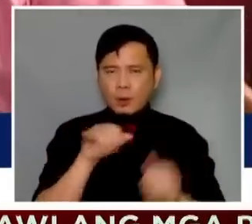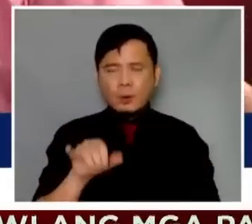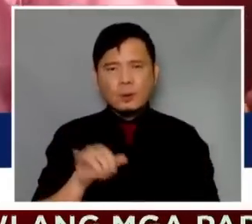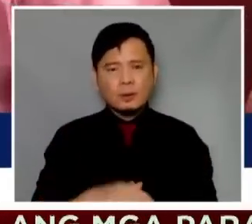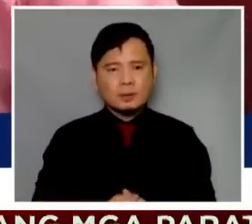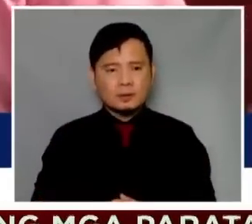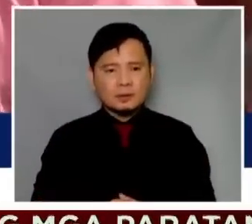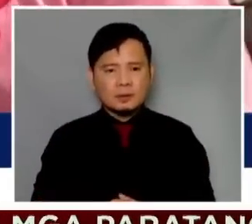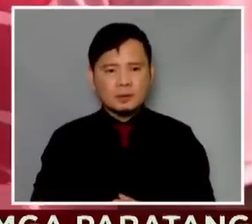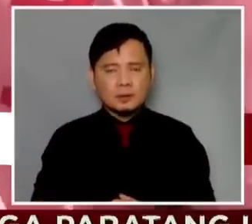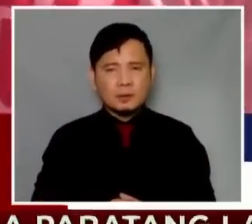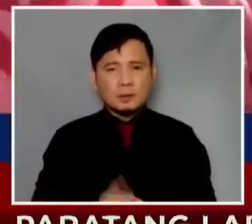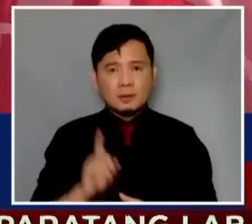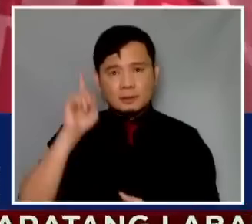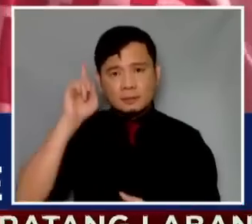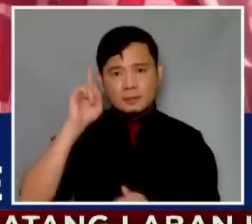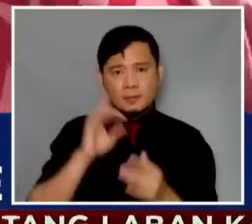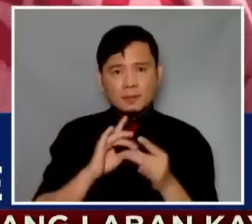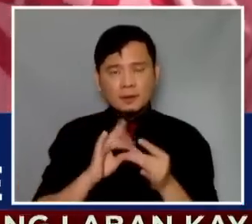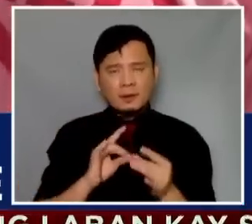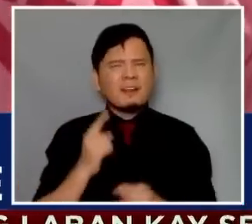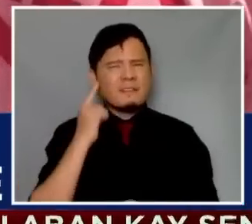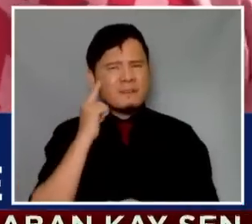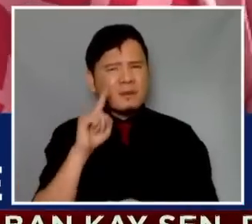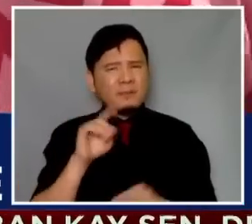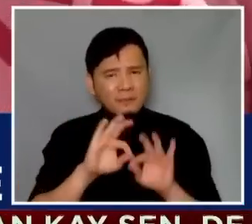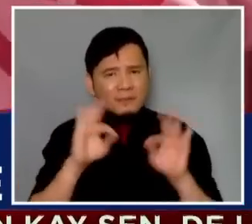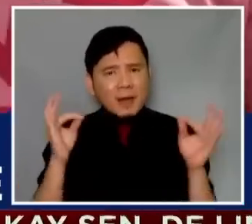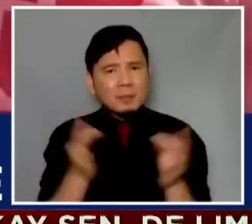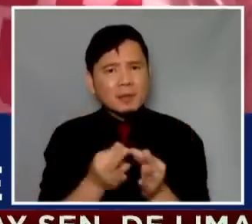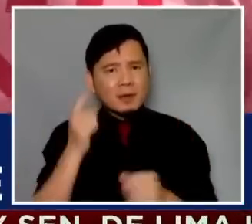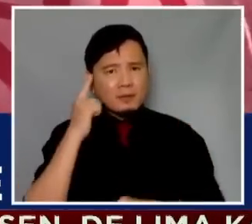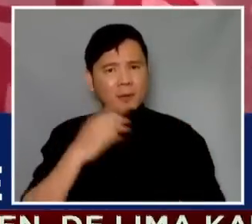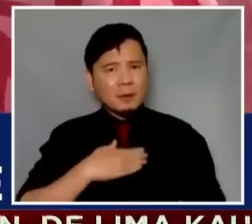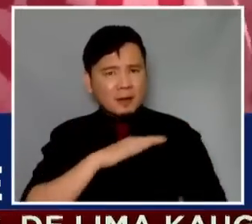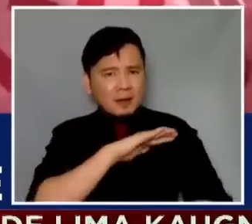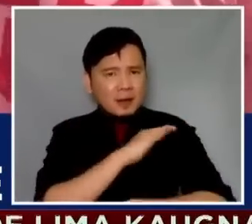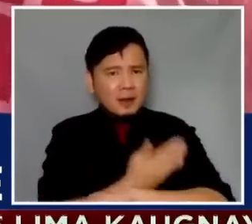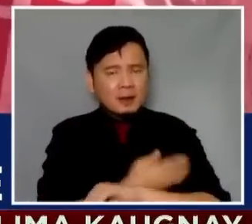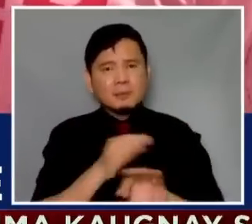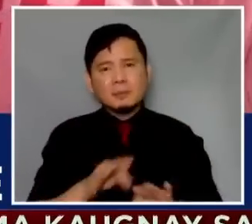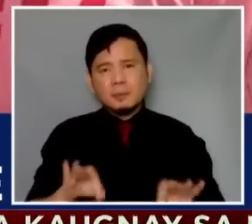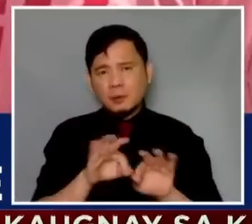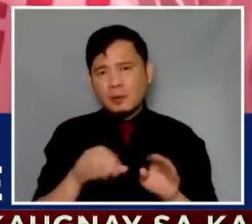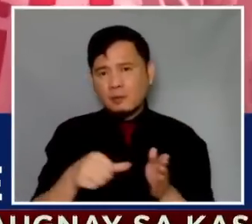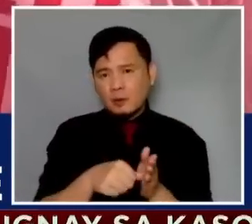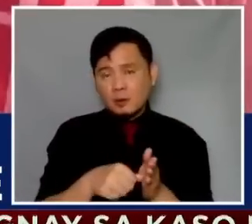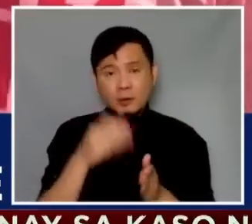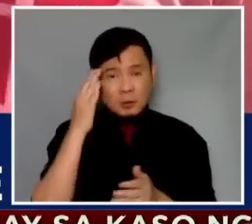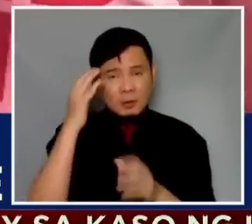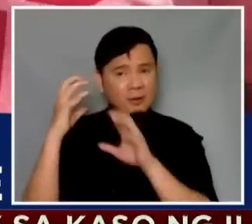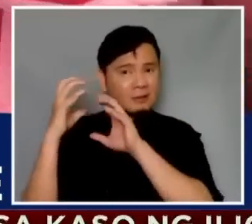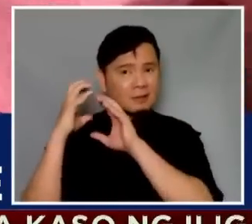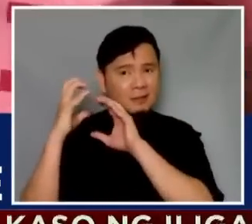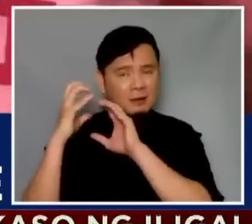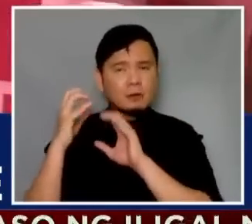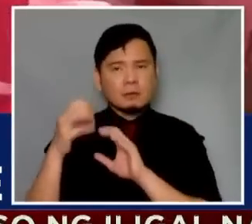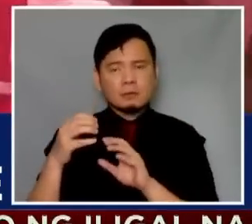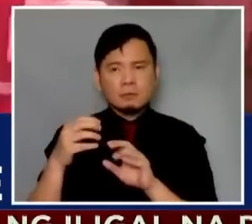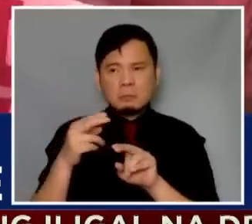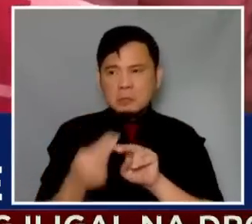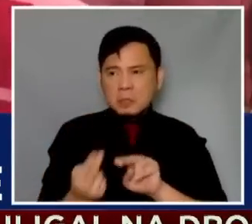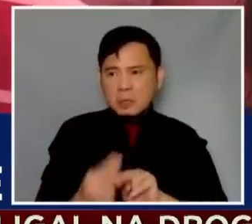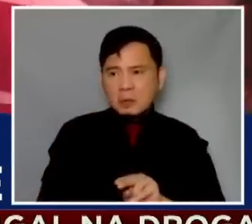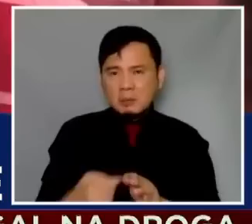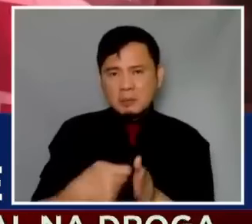pan para po sa aming pamilya at sa aming pong mga anak. Mababa po ang presyo ng niyog, kaya gusto po namin maipataas at para